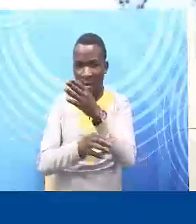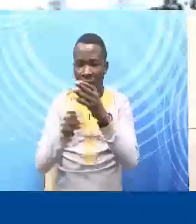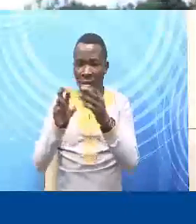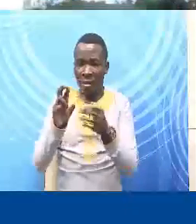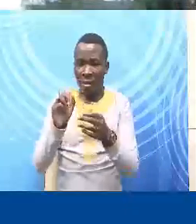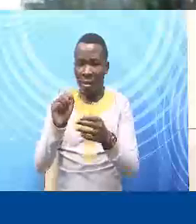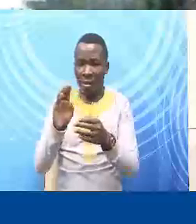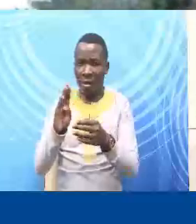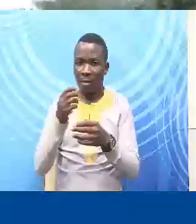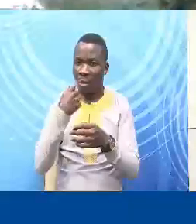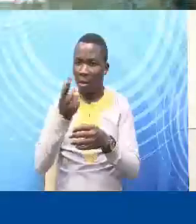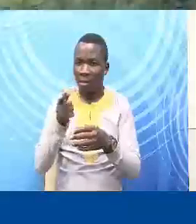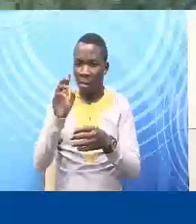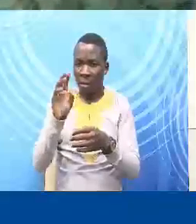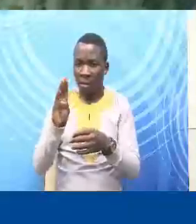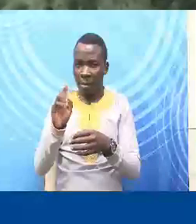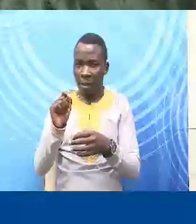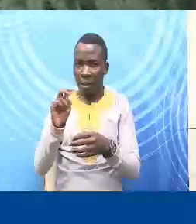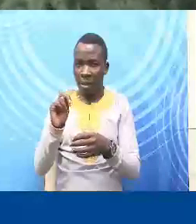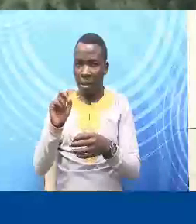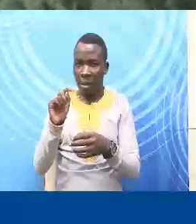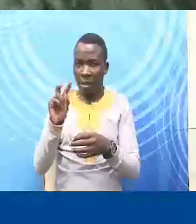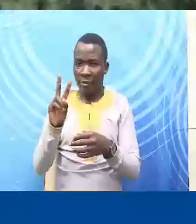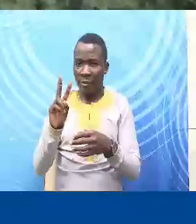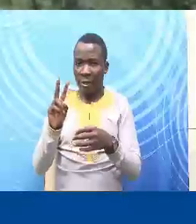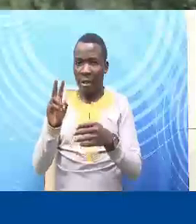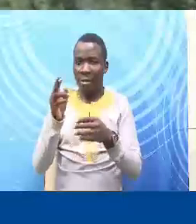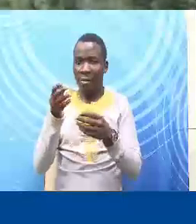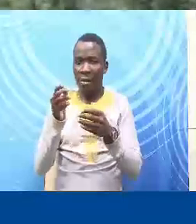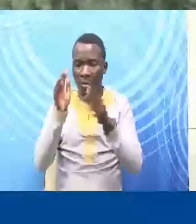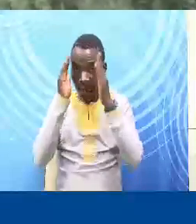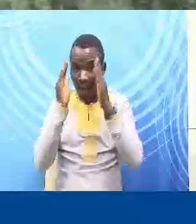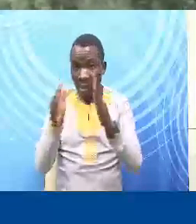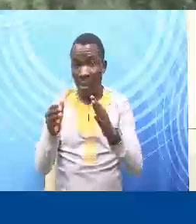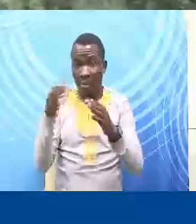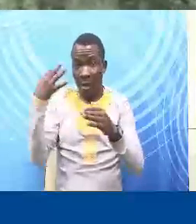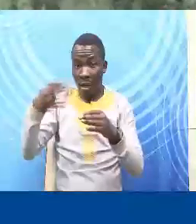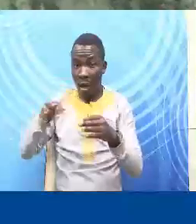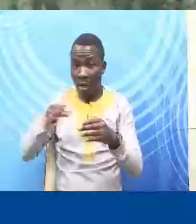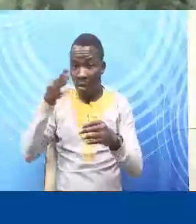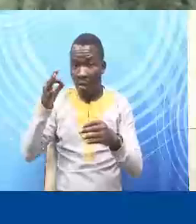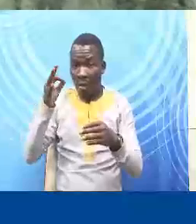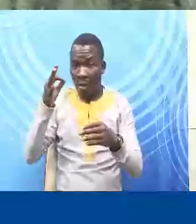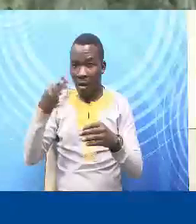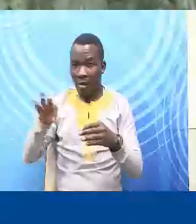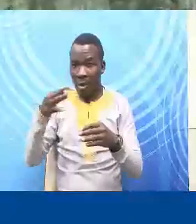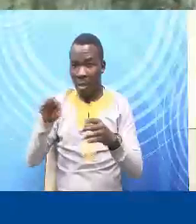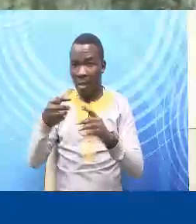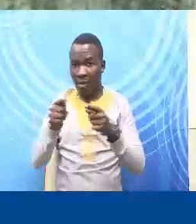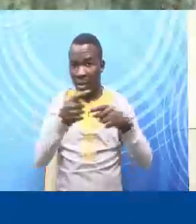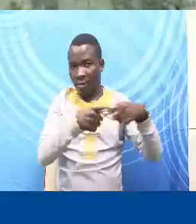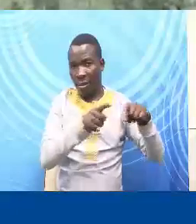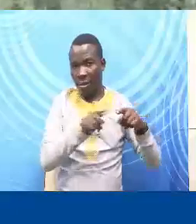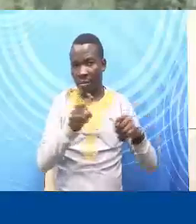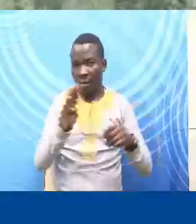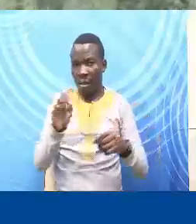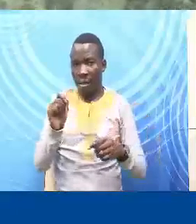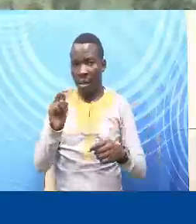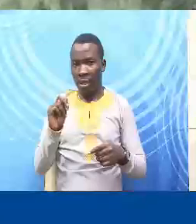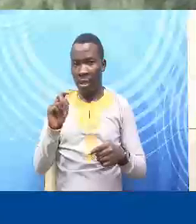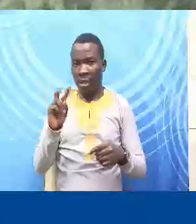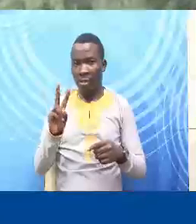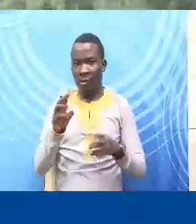ngo hazibandwa no ku bindi bihingwa nk'imboga, ibishyimbo ndetse n'ibindi bihingwa bihingwa mu bishanga. Iyi ni BTN TV mu gishanga cya